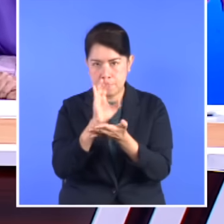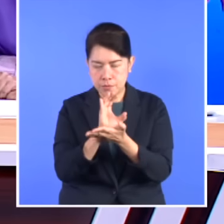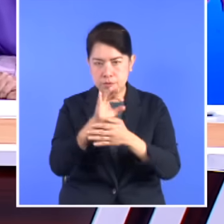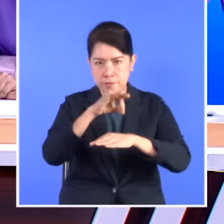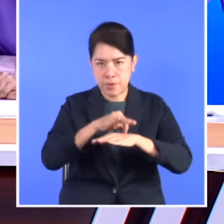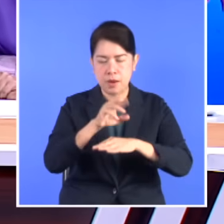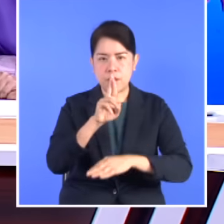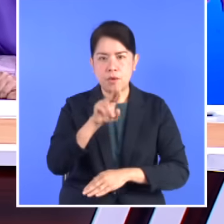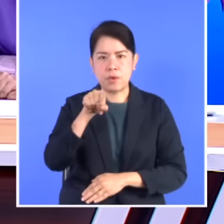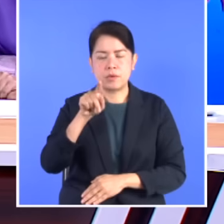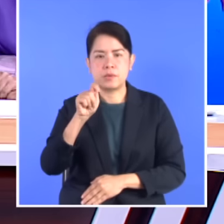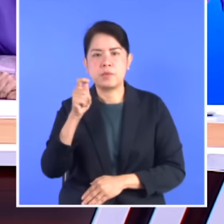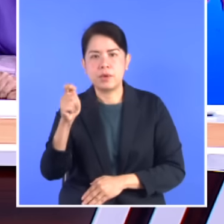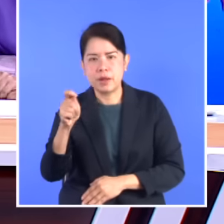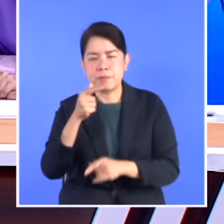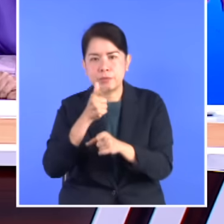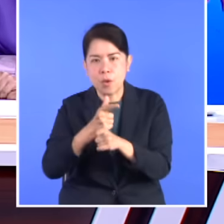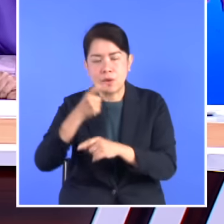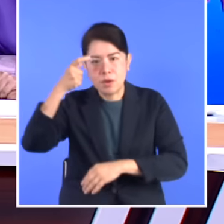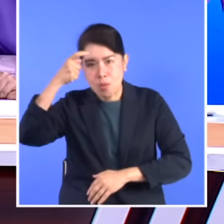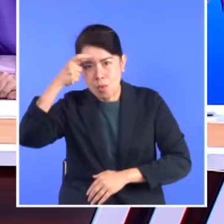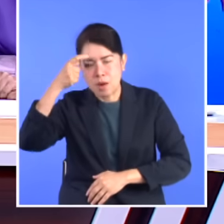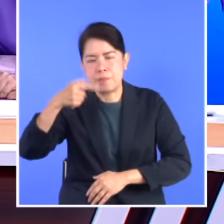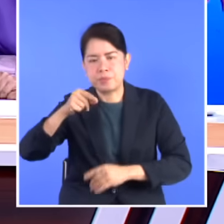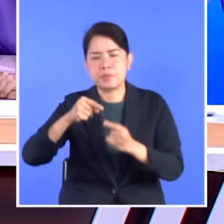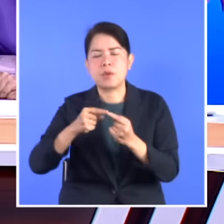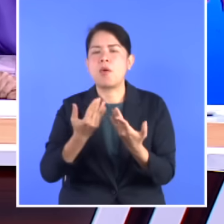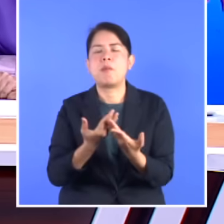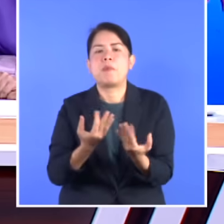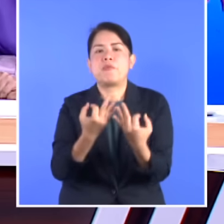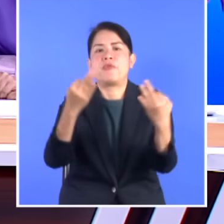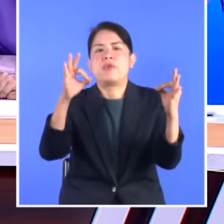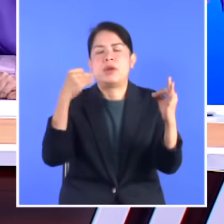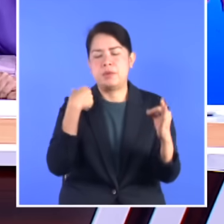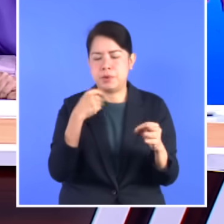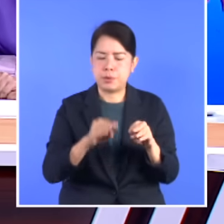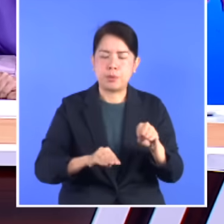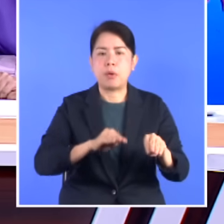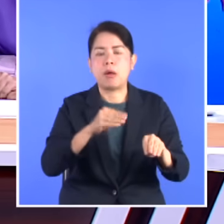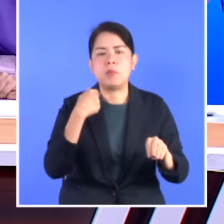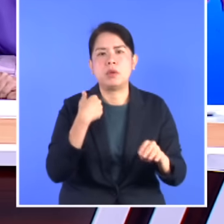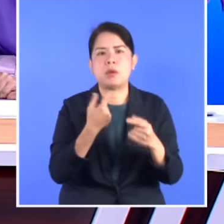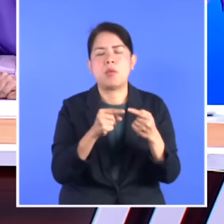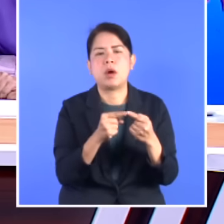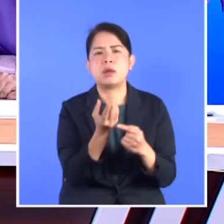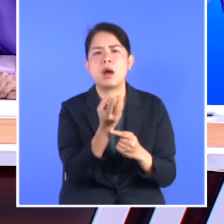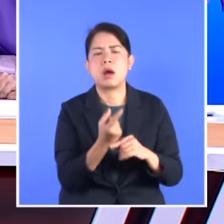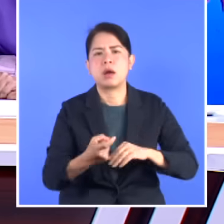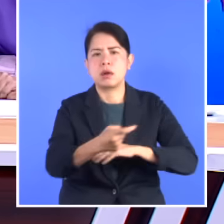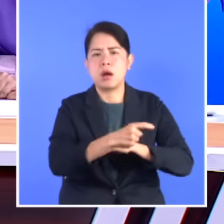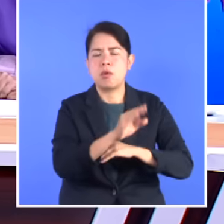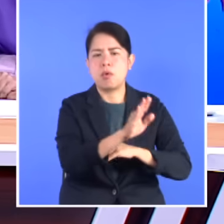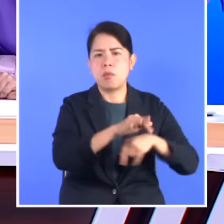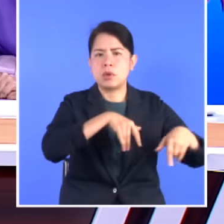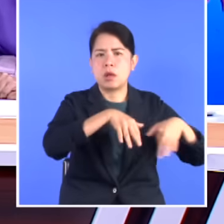ซึ่งก็เลี้ยงวัวแล้วก็ปล่อยวัวคือเลี้ยงวัวแบบอิสระไปเหยียบย่ำนาข้าวของชาวบ้านซึ่งกำลังจะเก็บเกี่ยว